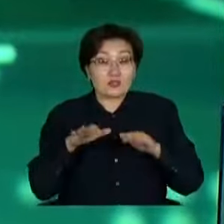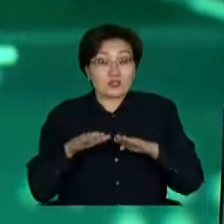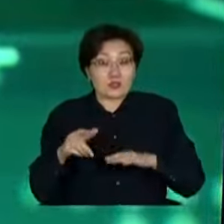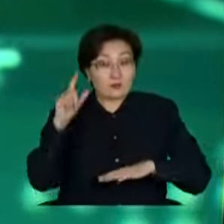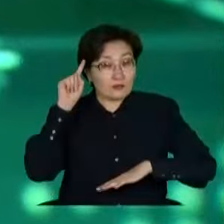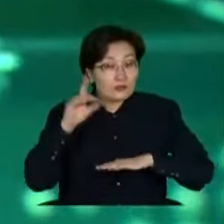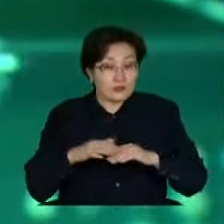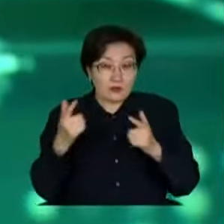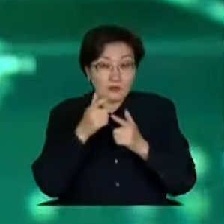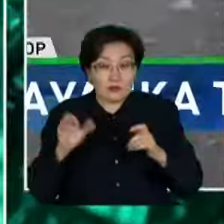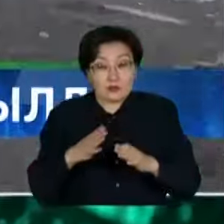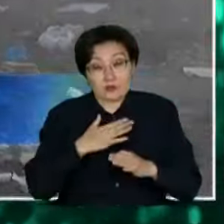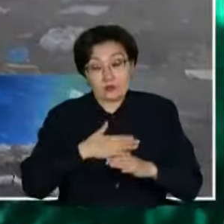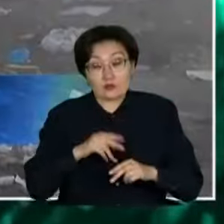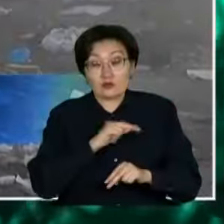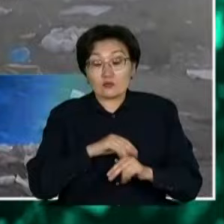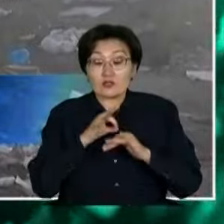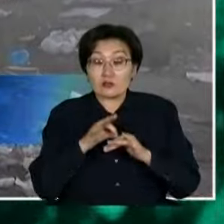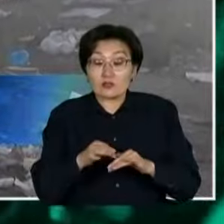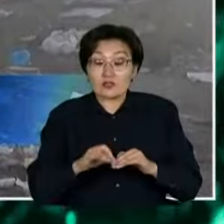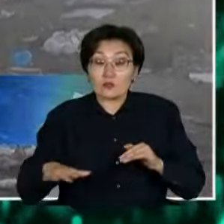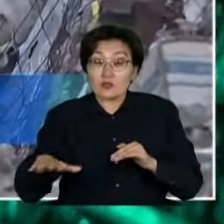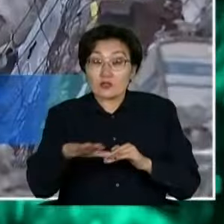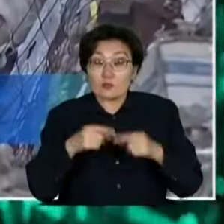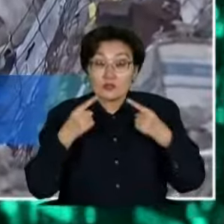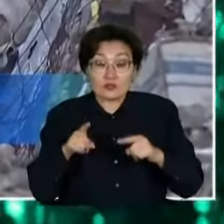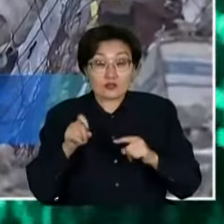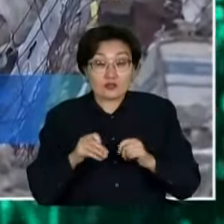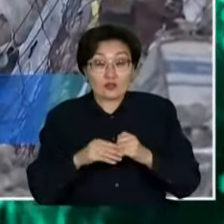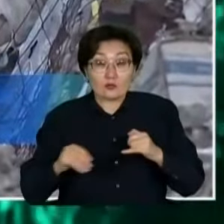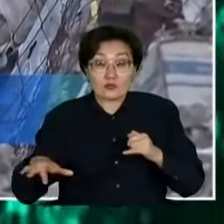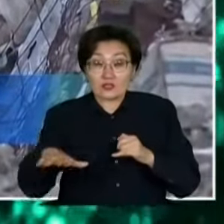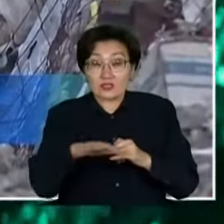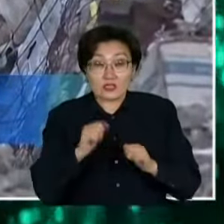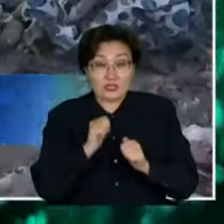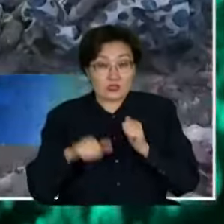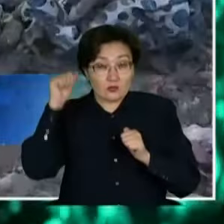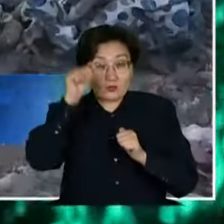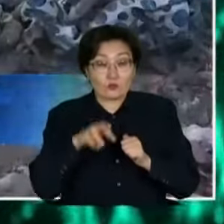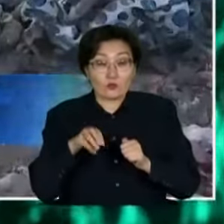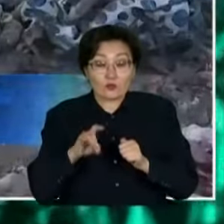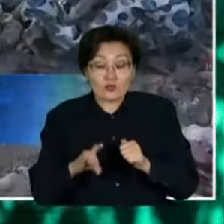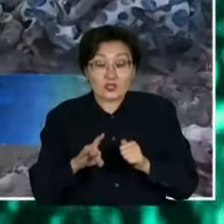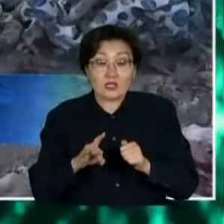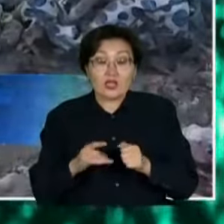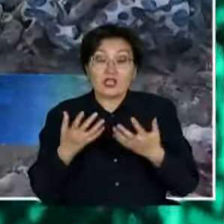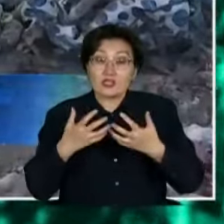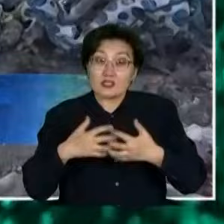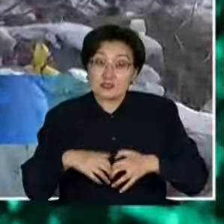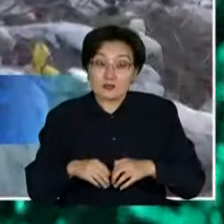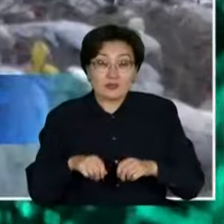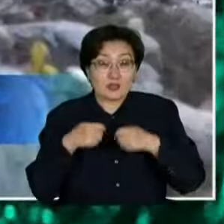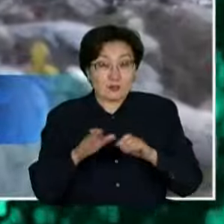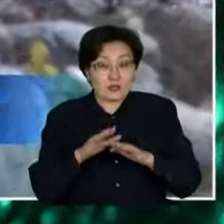ескертпестен жай барақат жұмыс істеген. Ал аймақтағы өзге 100 полигон жыл сайынғы қалдық есебін мүлде тапсырмапты. Оған әкімдіктің